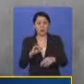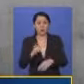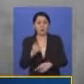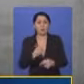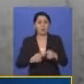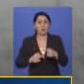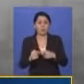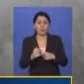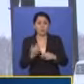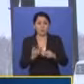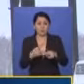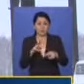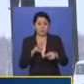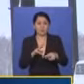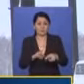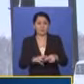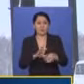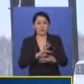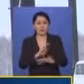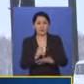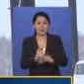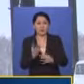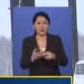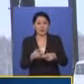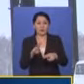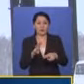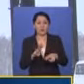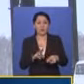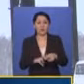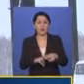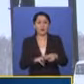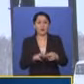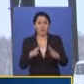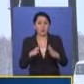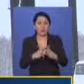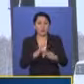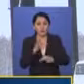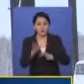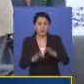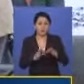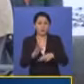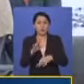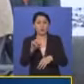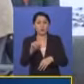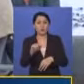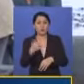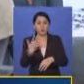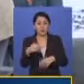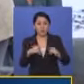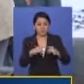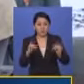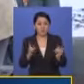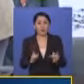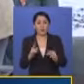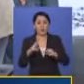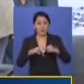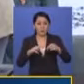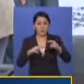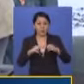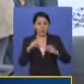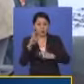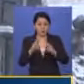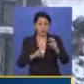келген ағайындарымыз тұрақты жұмыспен қамтылып жатыр. Сондай-ақ Подгорный елді мекенінде тәулігіне 150 мың кірпіш шығаратын зауыт салына бастады. Жобағаны